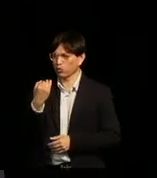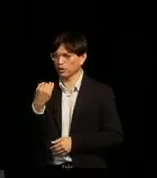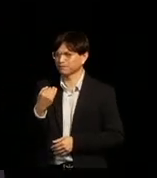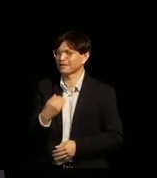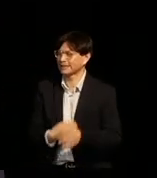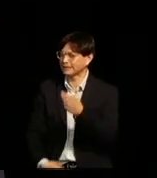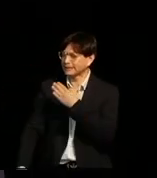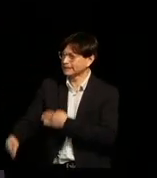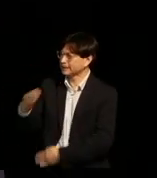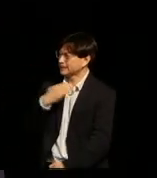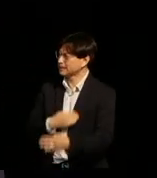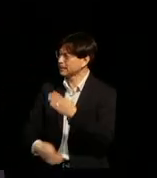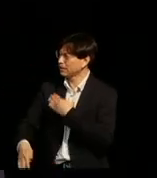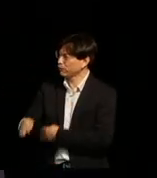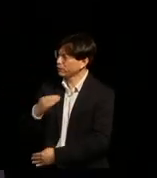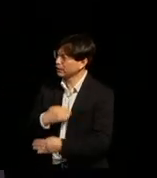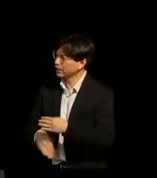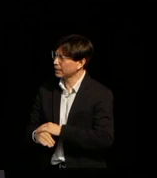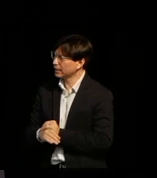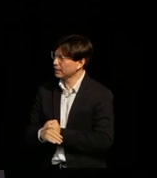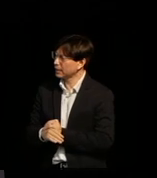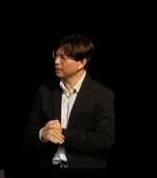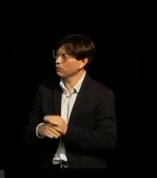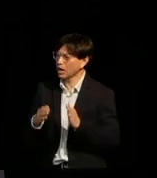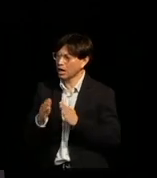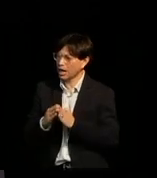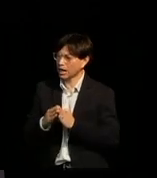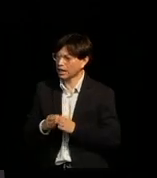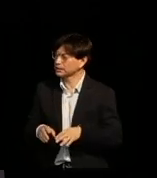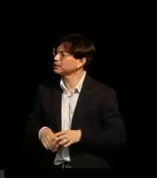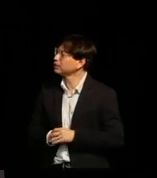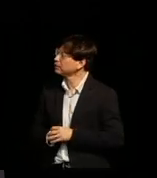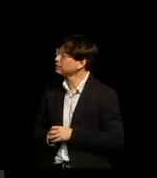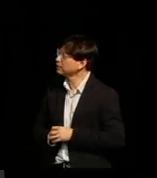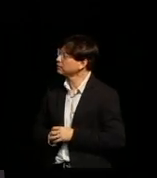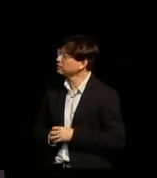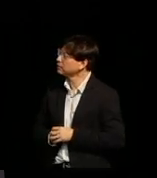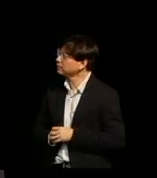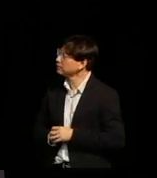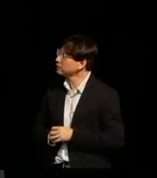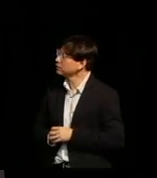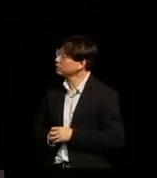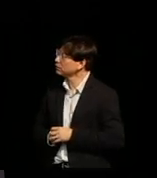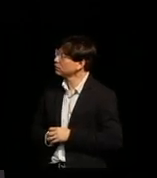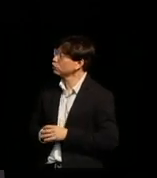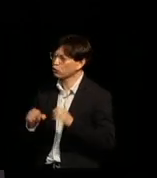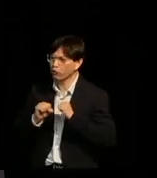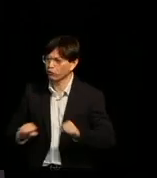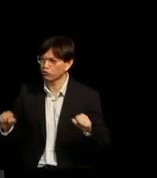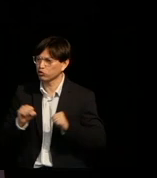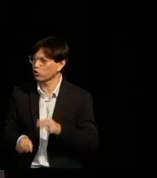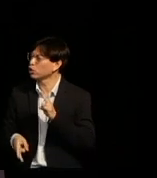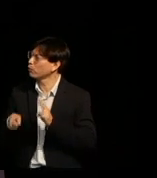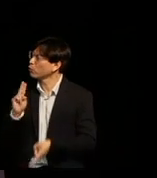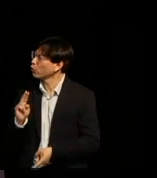disabile Nel senso che non è abilitato per tutti per arrivare quassù per uno che ha un piede che non funziona più non ho mai